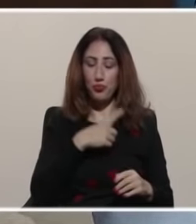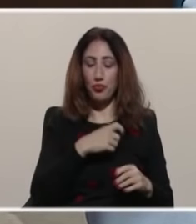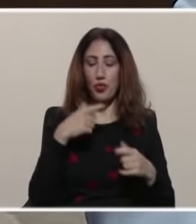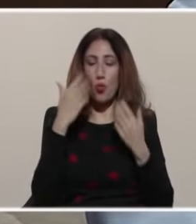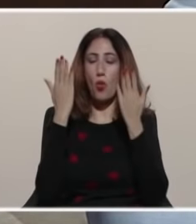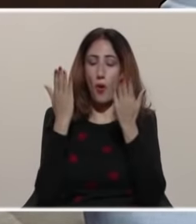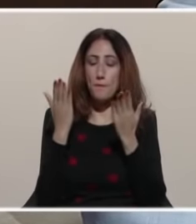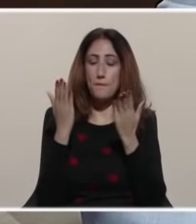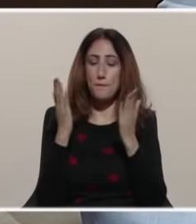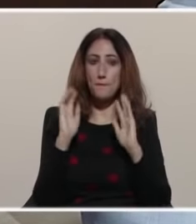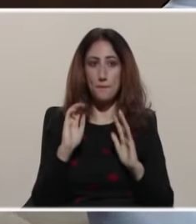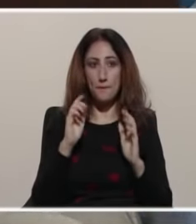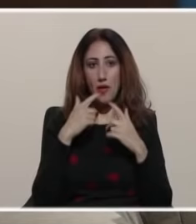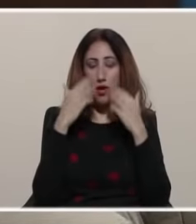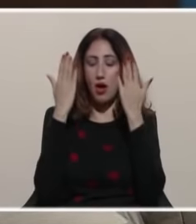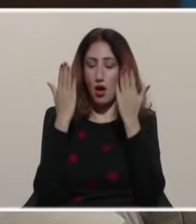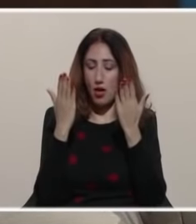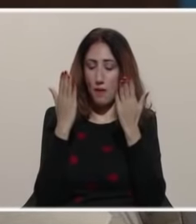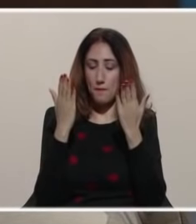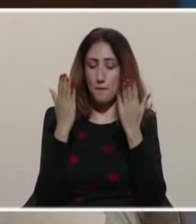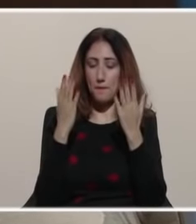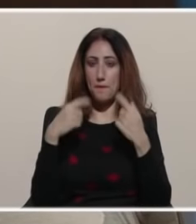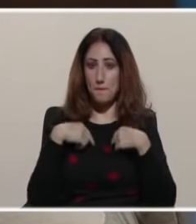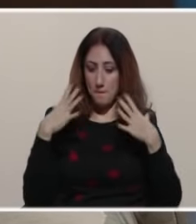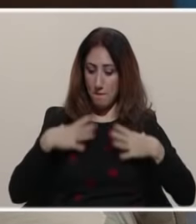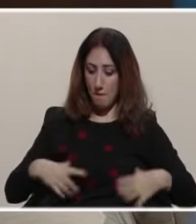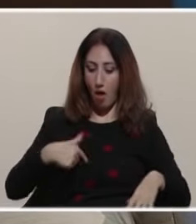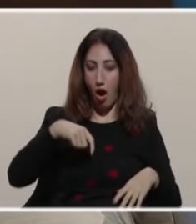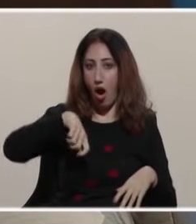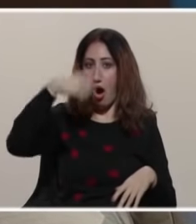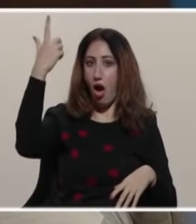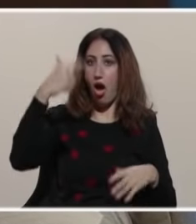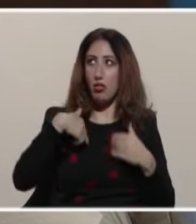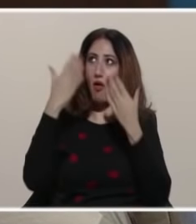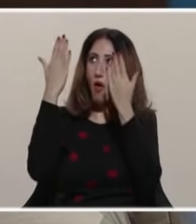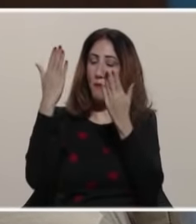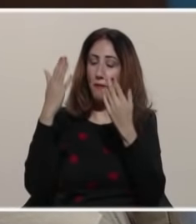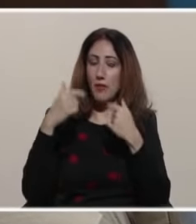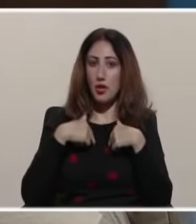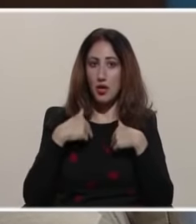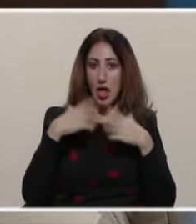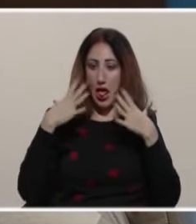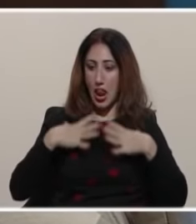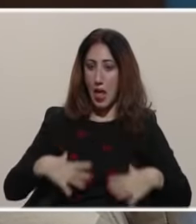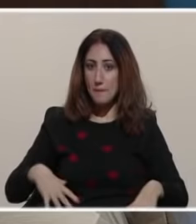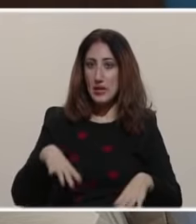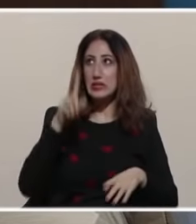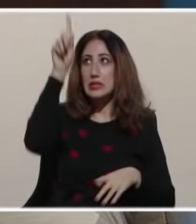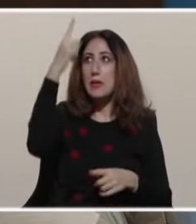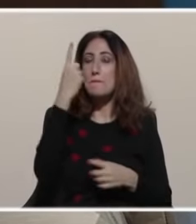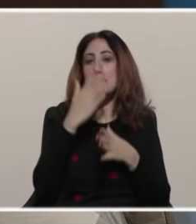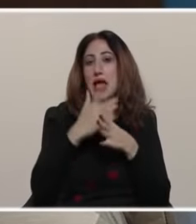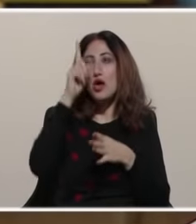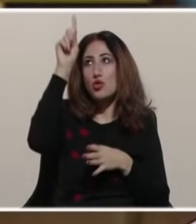لربنا يا رب ليس عندي اغلى من ثوبي هذا، والله ما لبسته الا لك يا